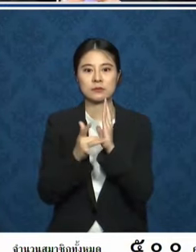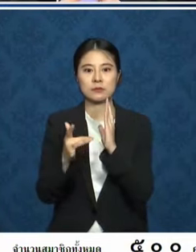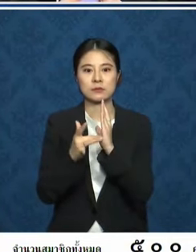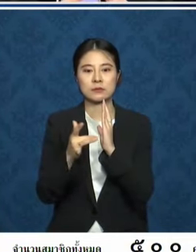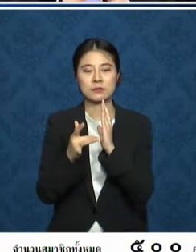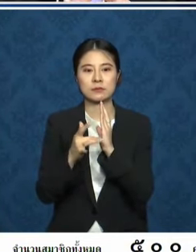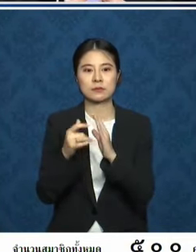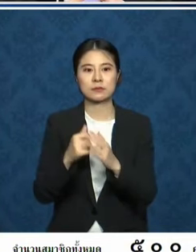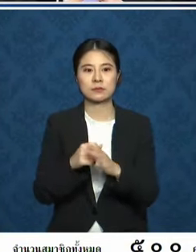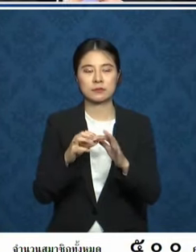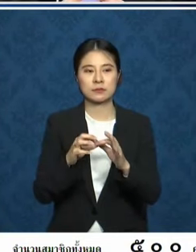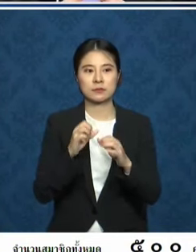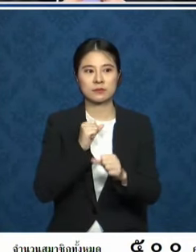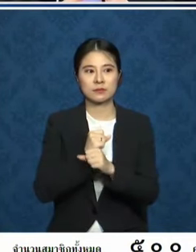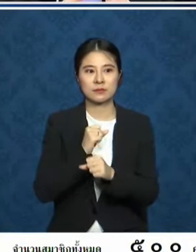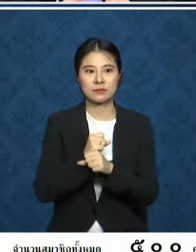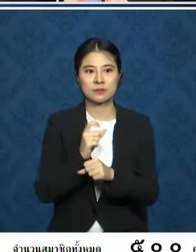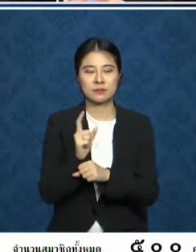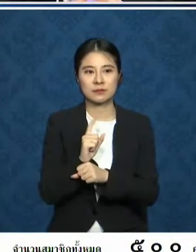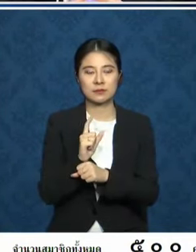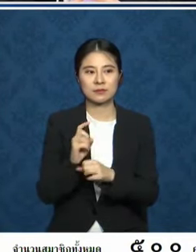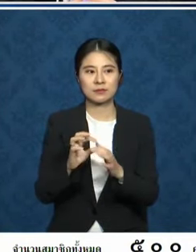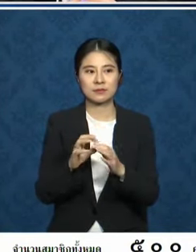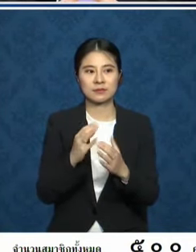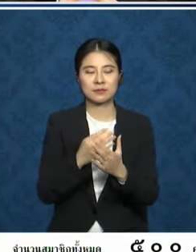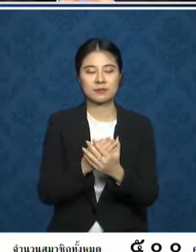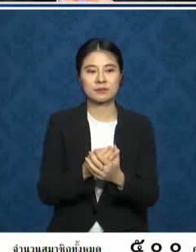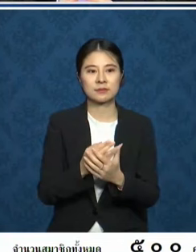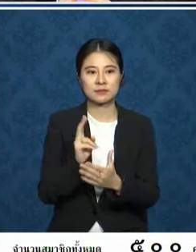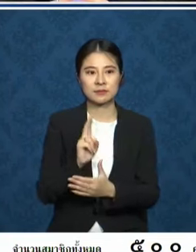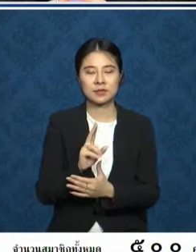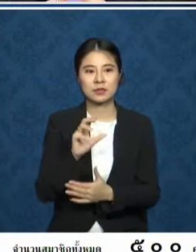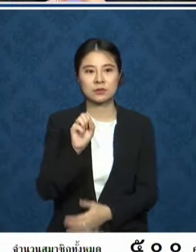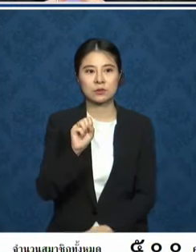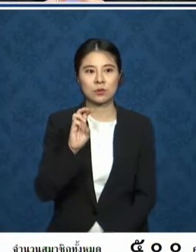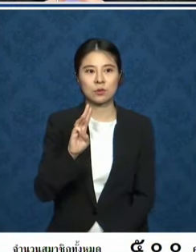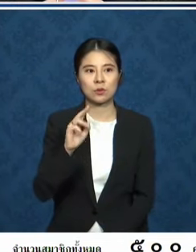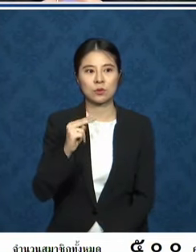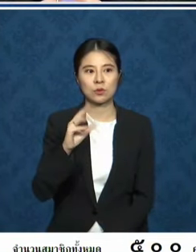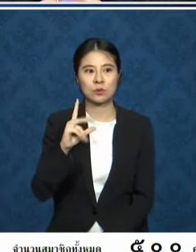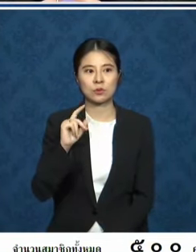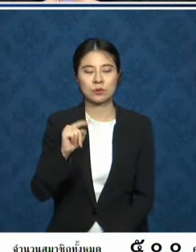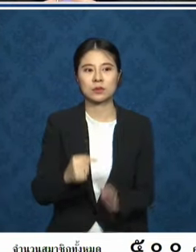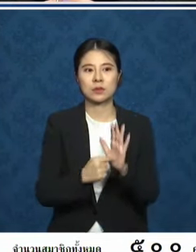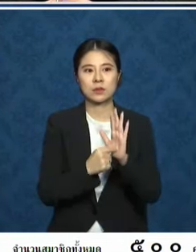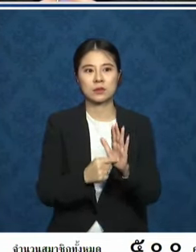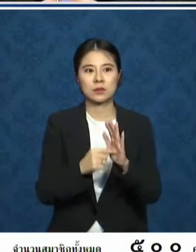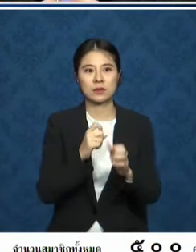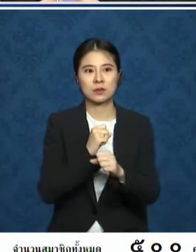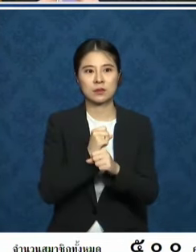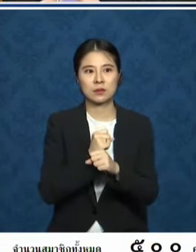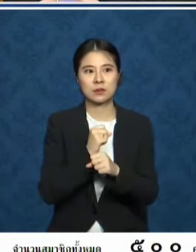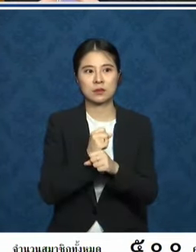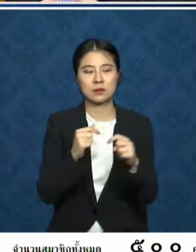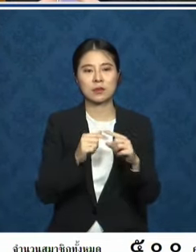เริ่มเป็ onset ขยายผลการใช้งานสวัสเทช. ได้นำเสนอในการที่จะตั้ง